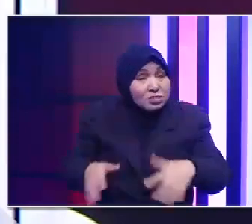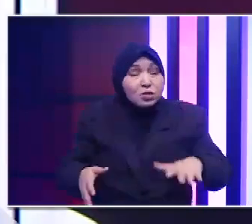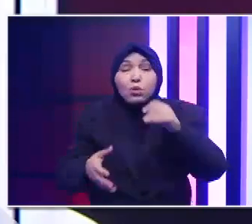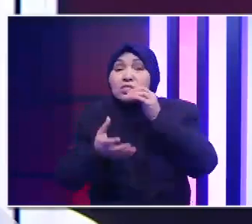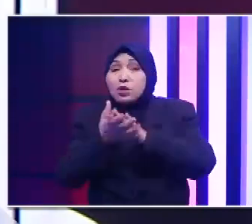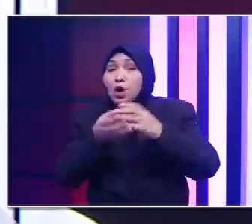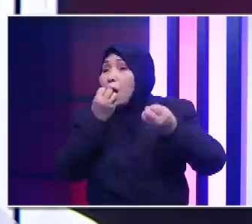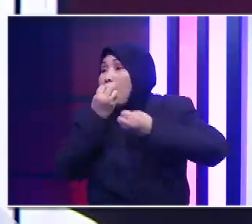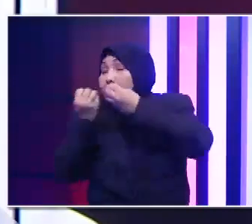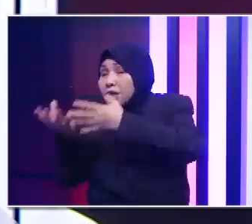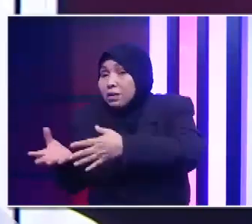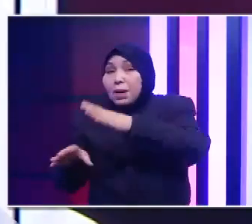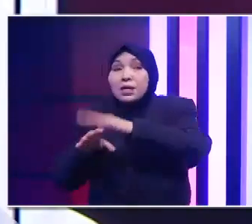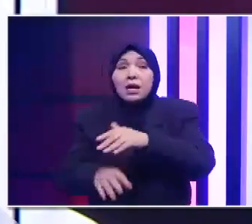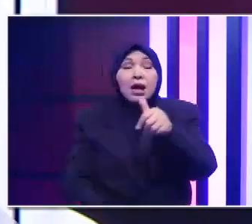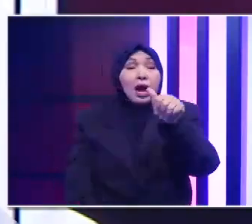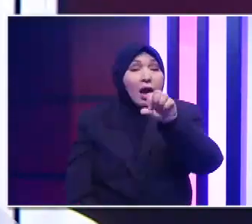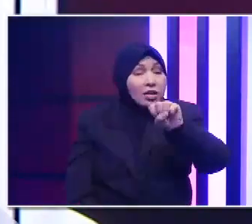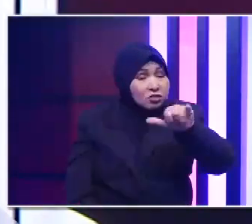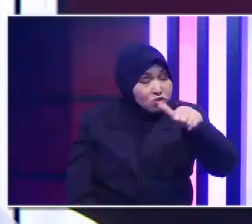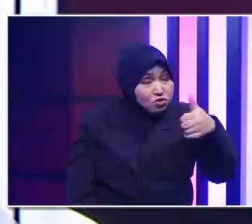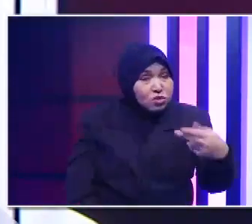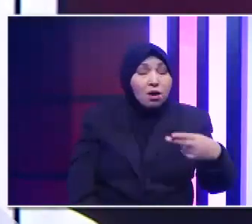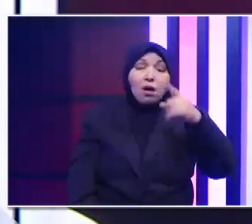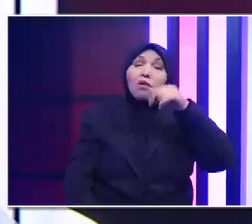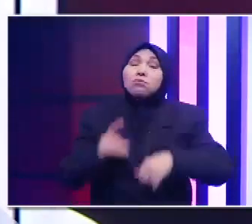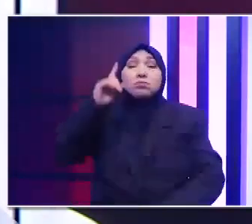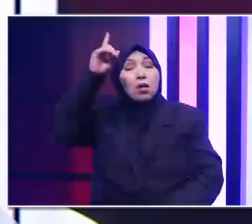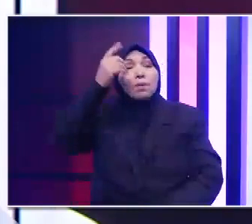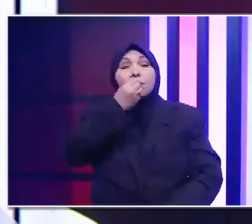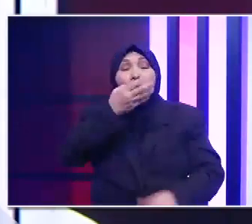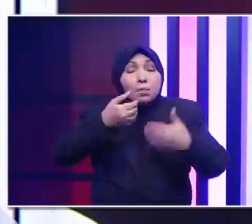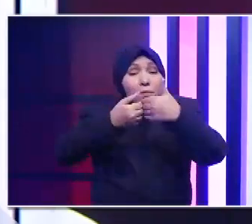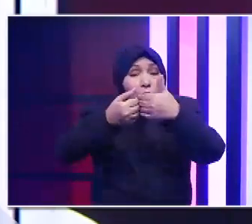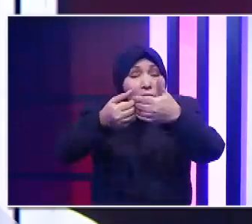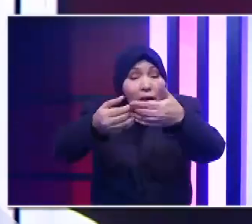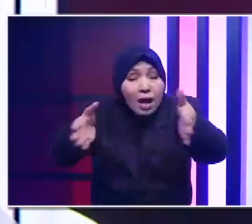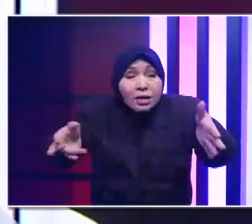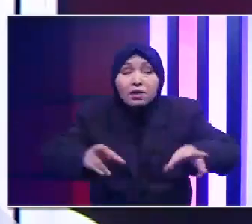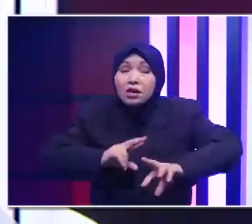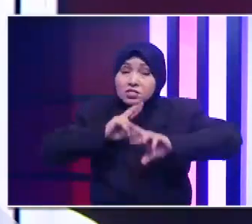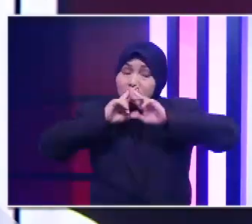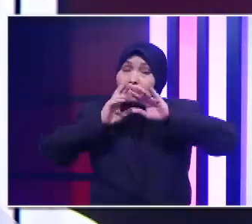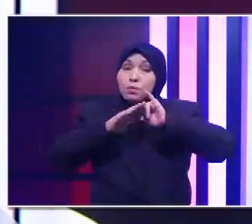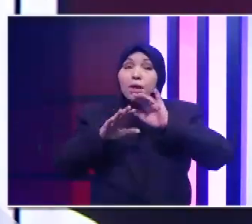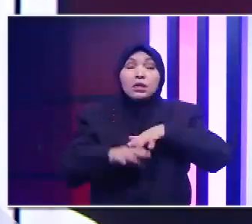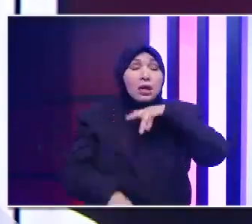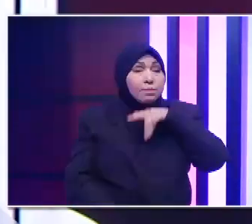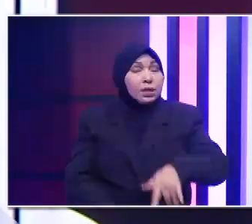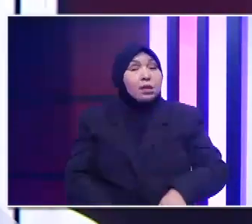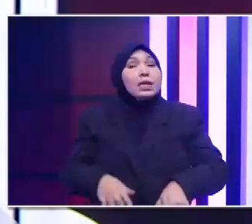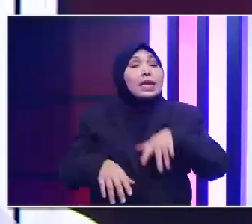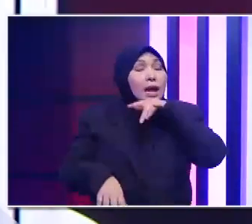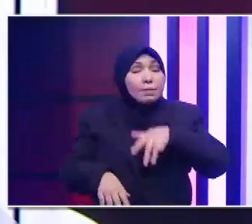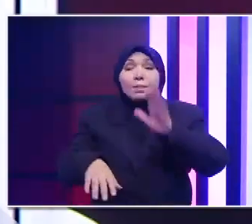menceritakan rahasia tersebut kepada Aisyah Ya Allah menyatukan pembukaan rahasia itu kepada nabi maka nabi pun menegur